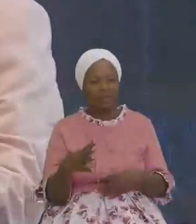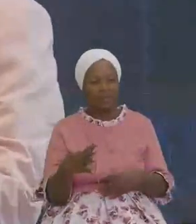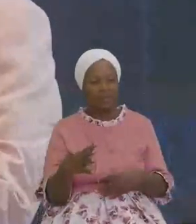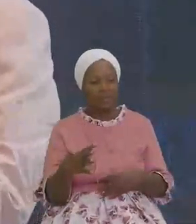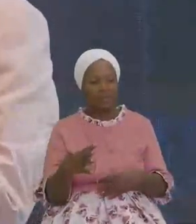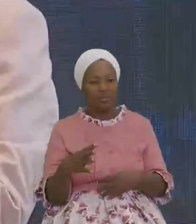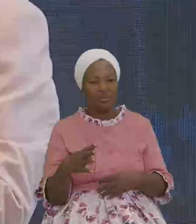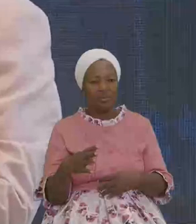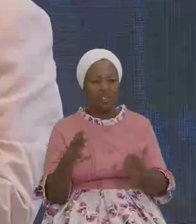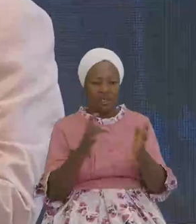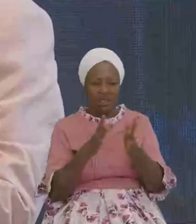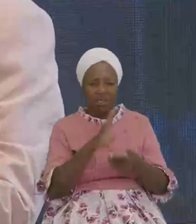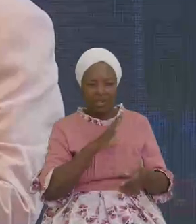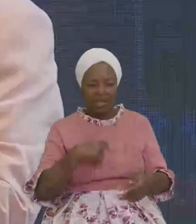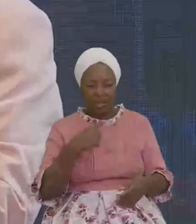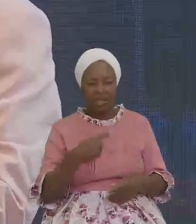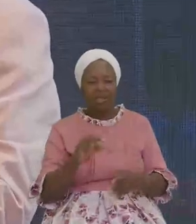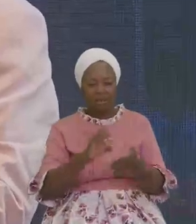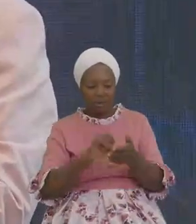Il dit ôtez ces jougs.